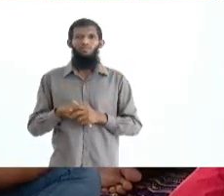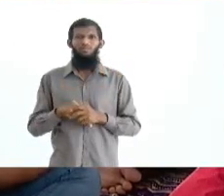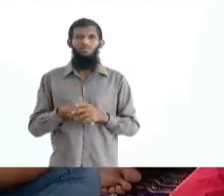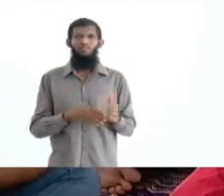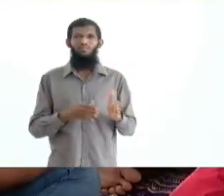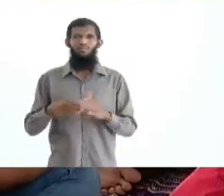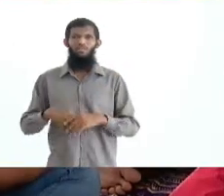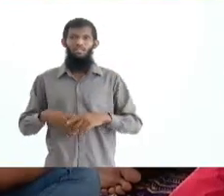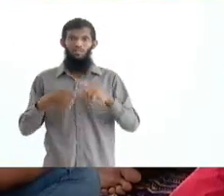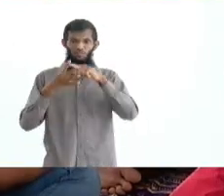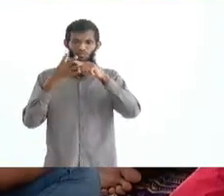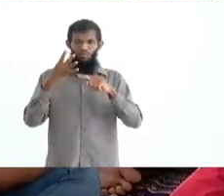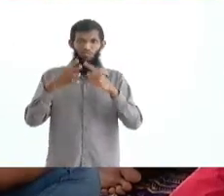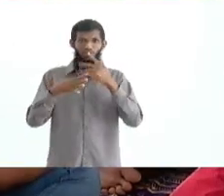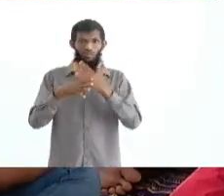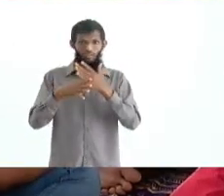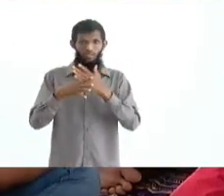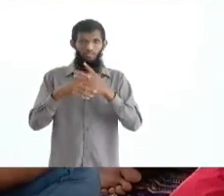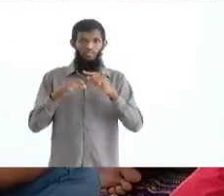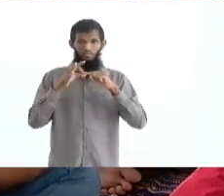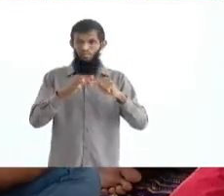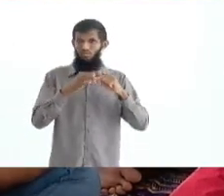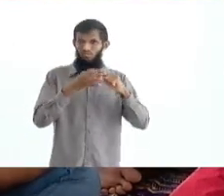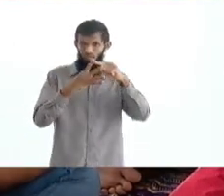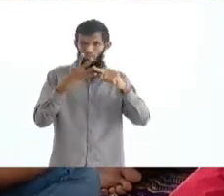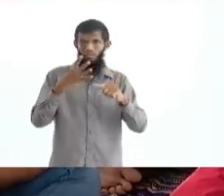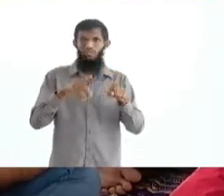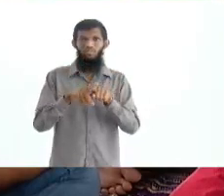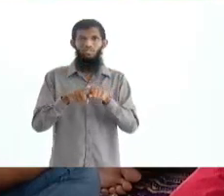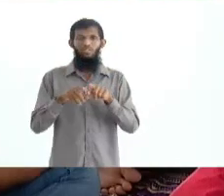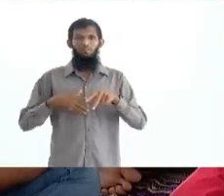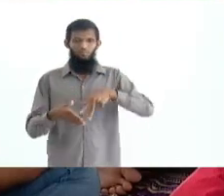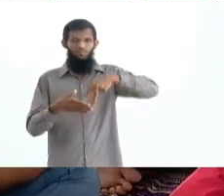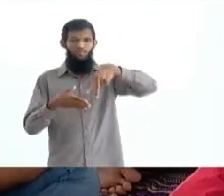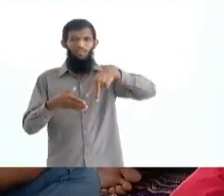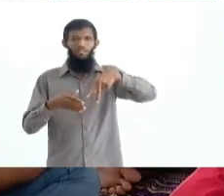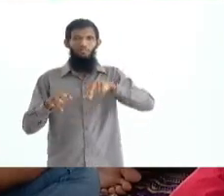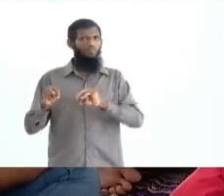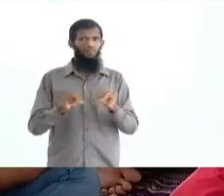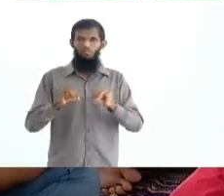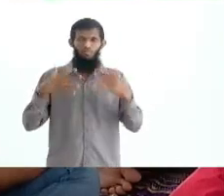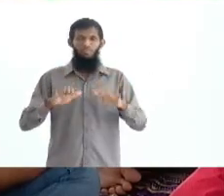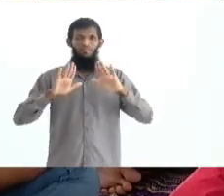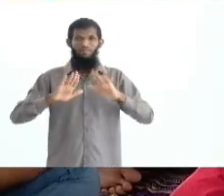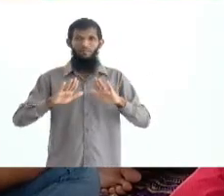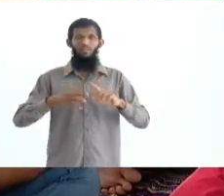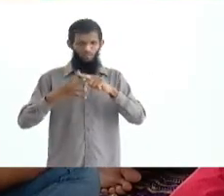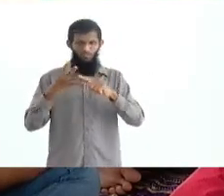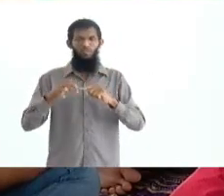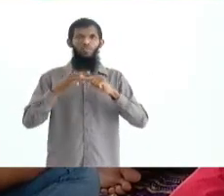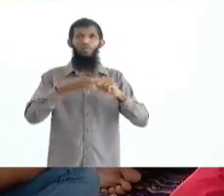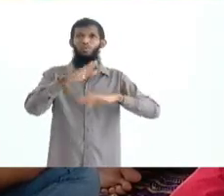ಸುವಾಲ್ ಕುರವಿಜ್ಜ ಉಮದ್ದಾನ್ ದೆನ್ ಕಿಯಾಮೆದ್ವಹು ಏನಾಗೆ ಫ್ಯಾತಿಲ ಹುರಿತನು ಗುಡಾವೆಸ್ ನುಲವೇನಕಂ